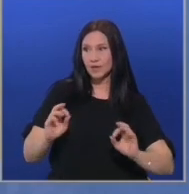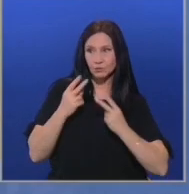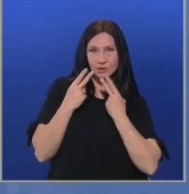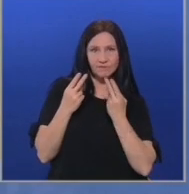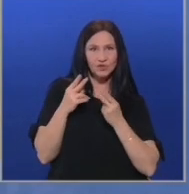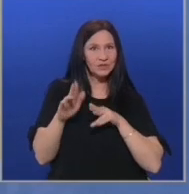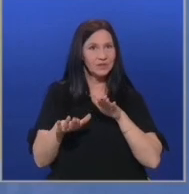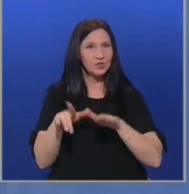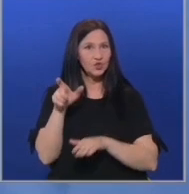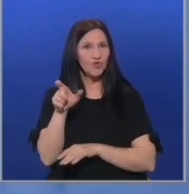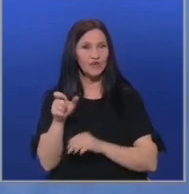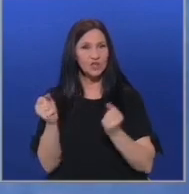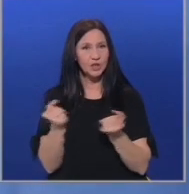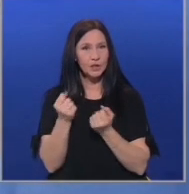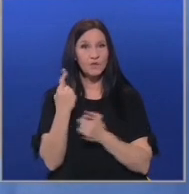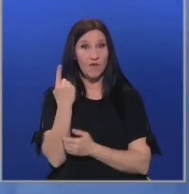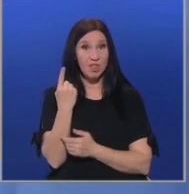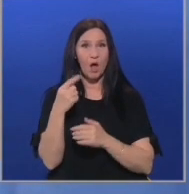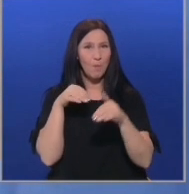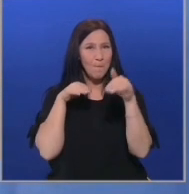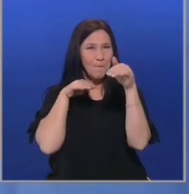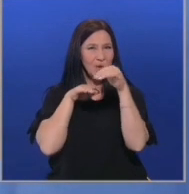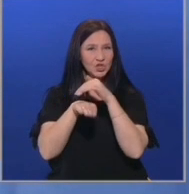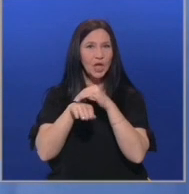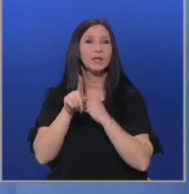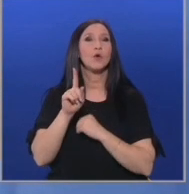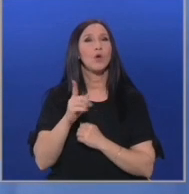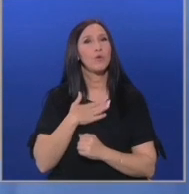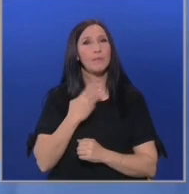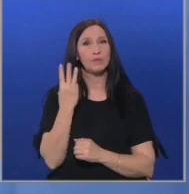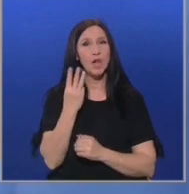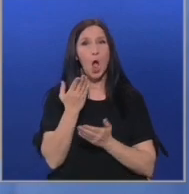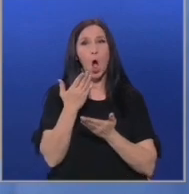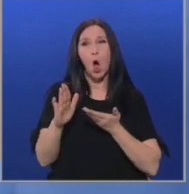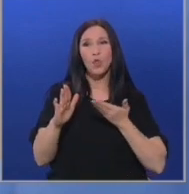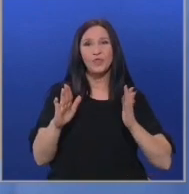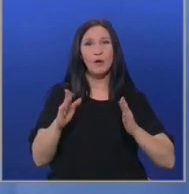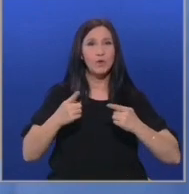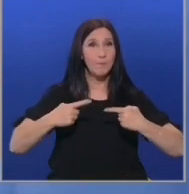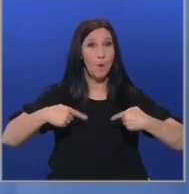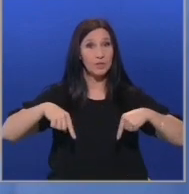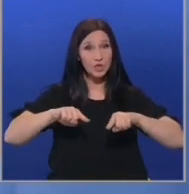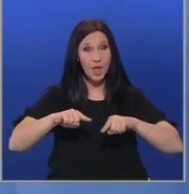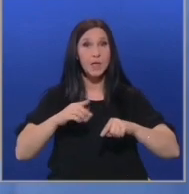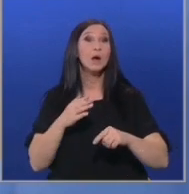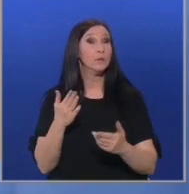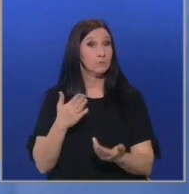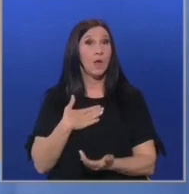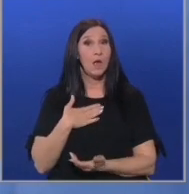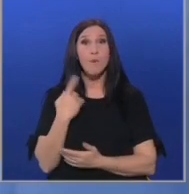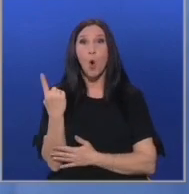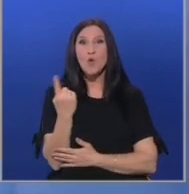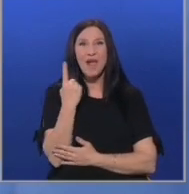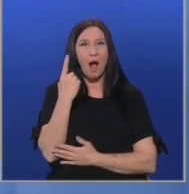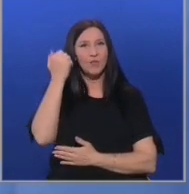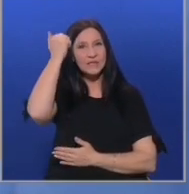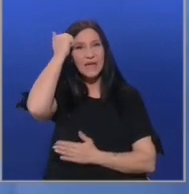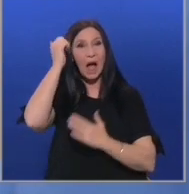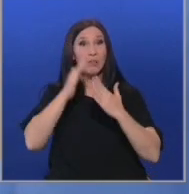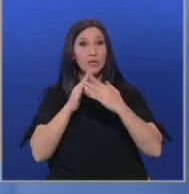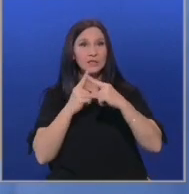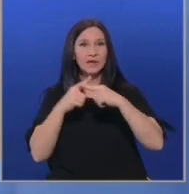от човешка дейност. В една от пещерите, която е с три отделни помещения, се намира и уникалната скална